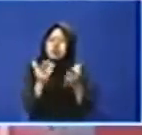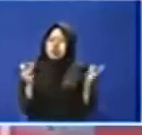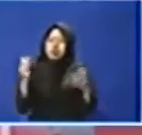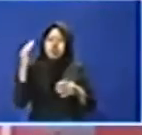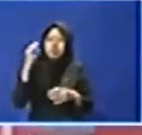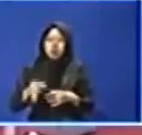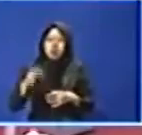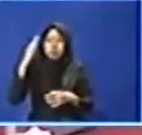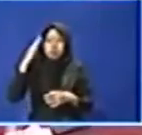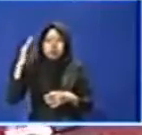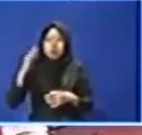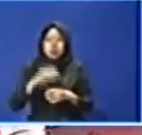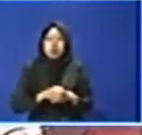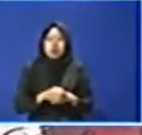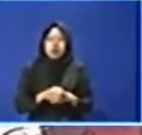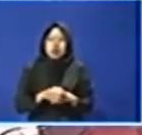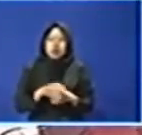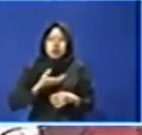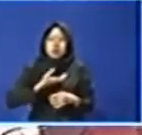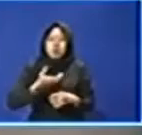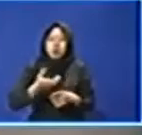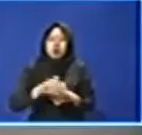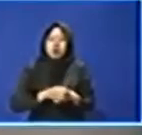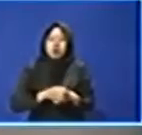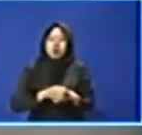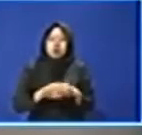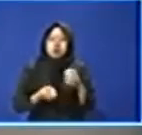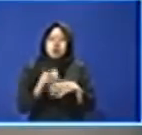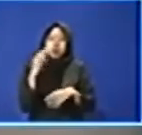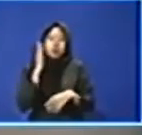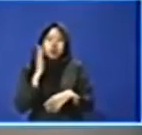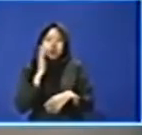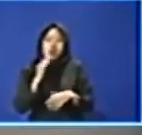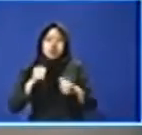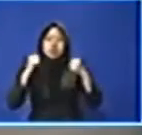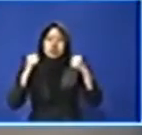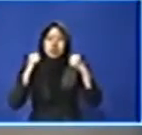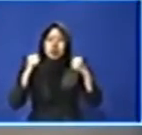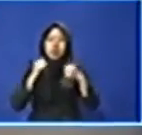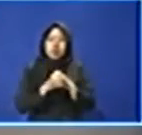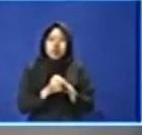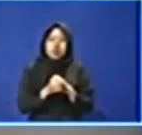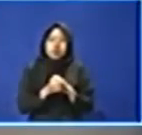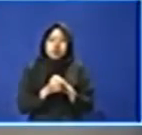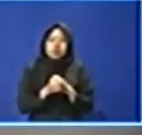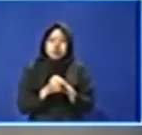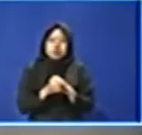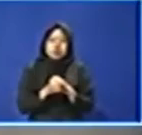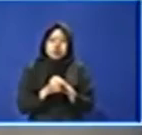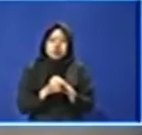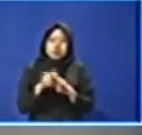bahagia kita ingin begitu tenang mulia di mana bahagia jauh dari bisa anda Mulia dubbing mata banyak